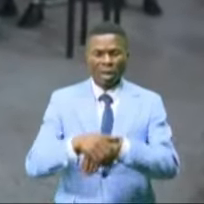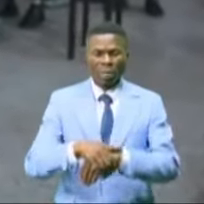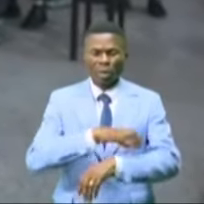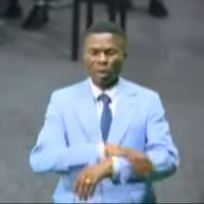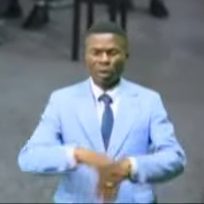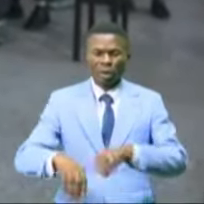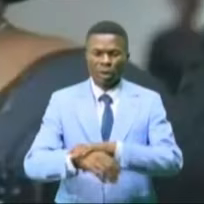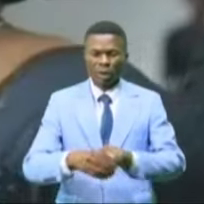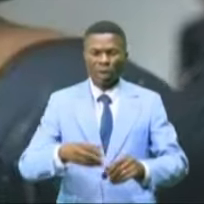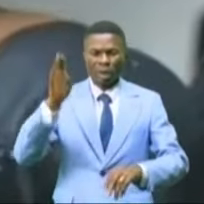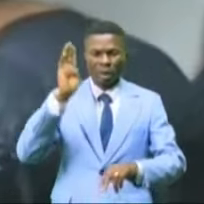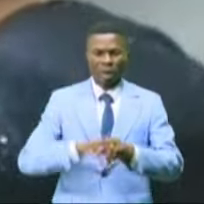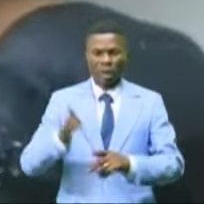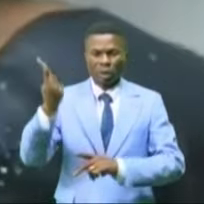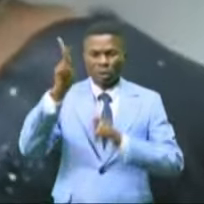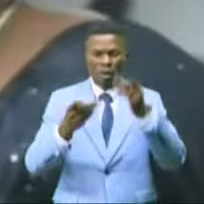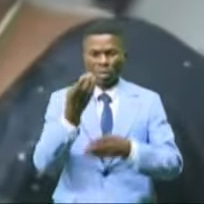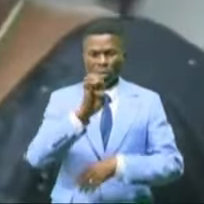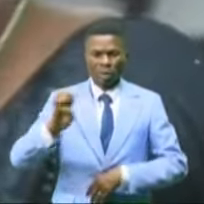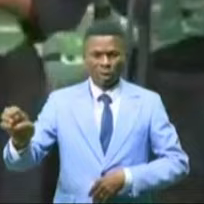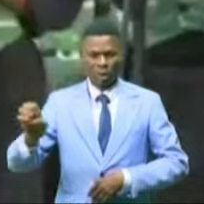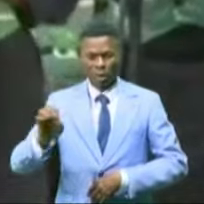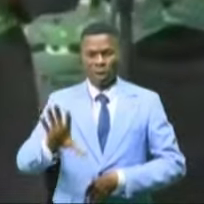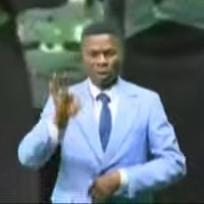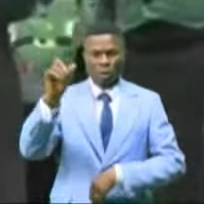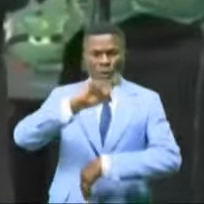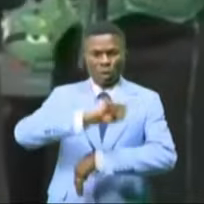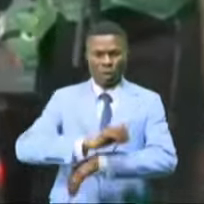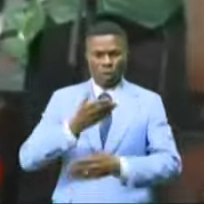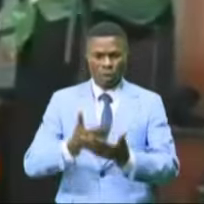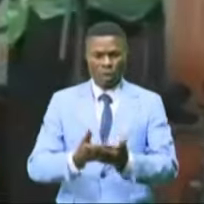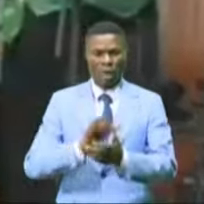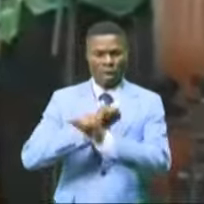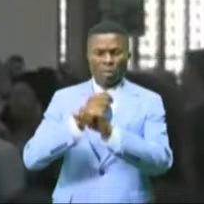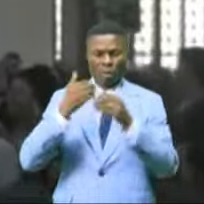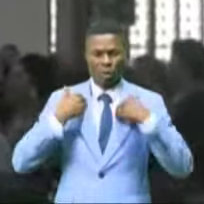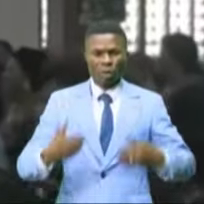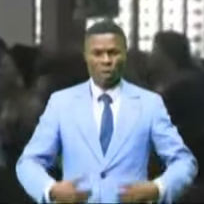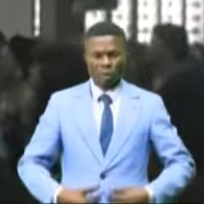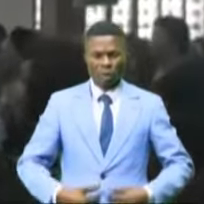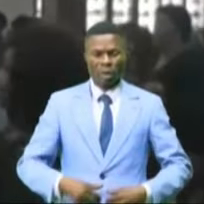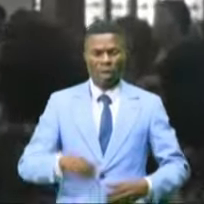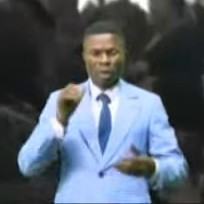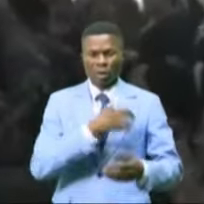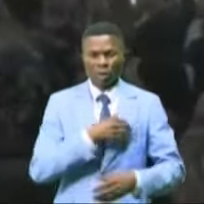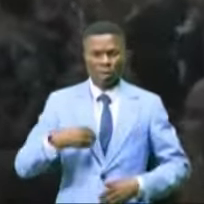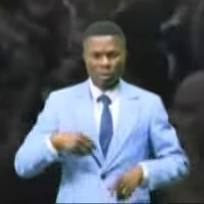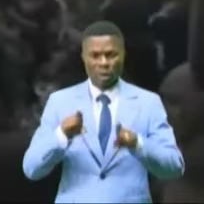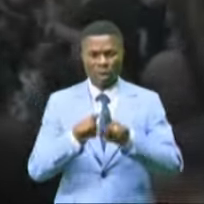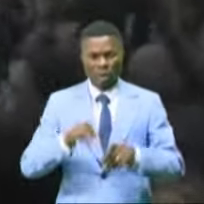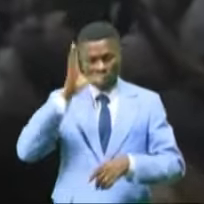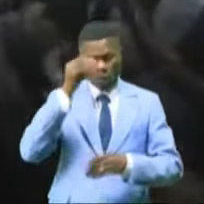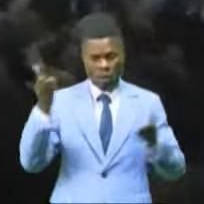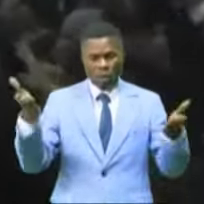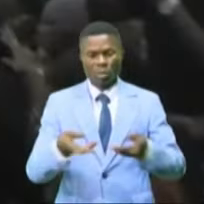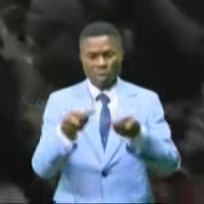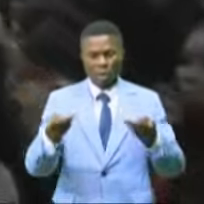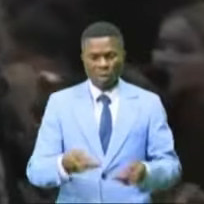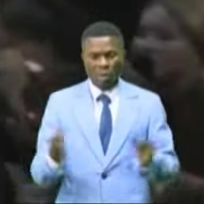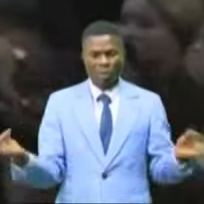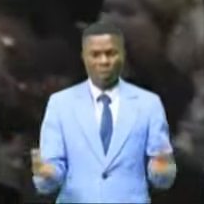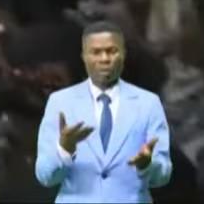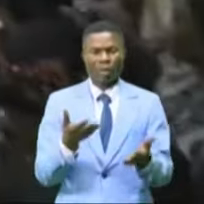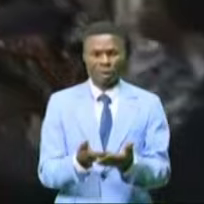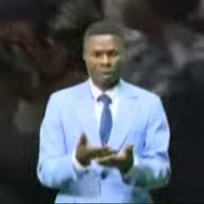populations de l'Est du pays et profiter de l'opportunité pour assurer la couverture sanitaire aux femmes et aux hommes présents sur le lieu de la